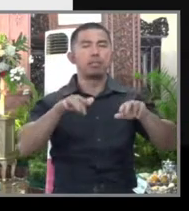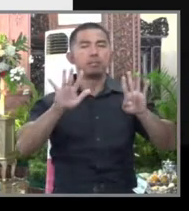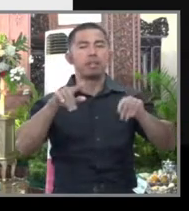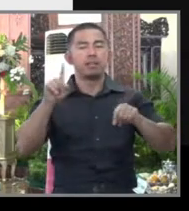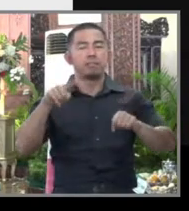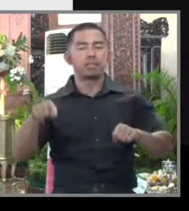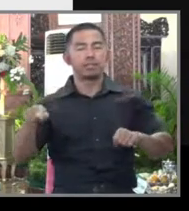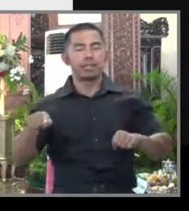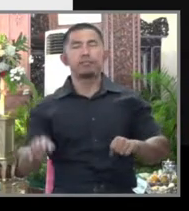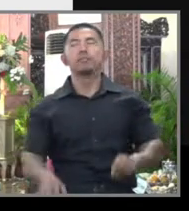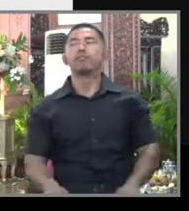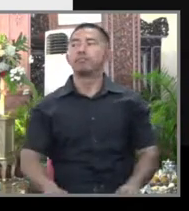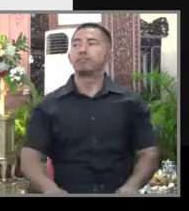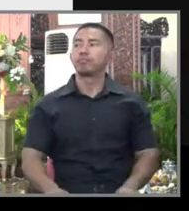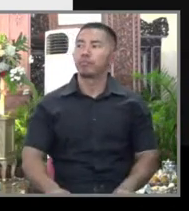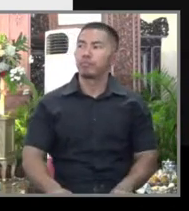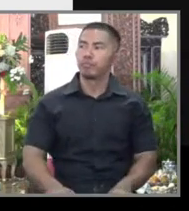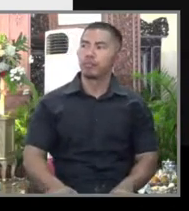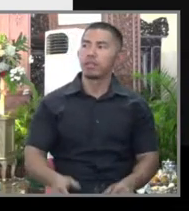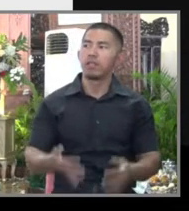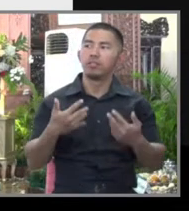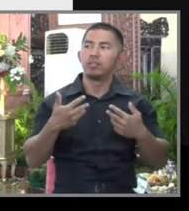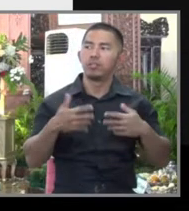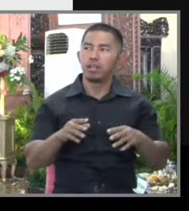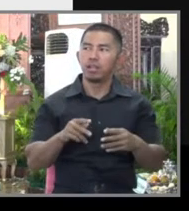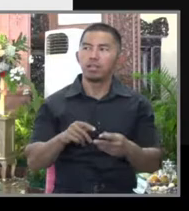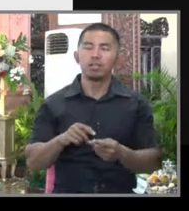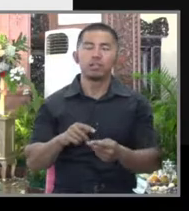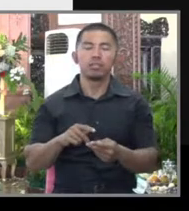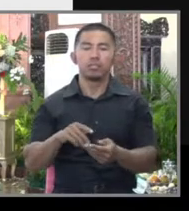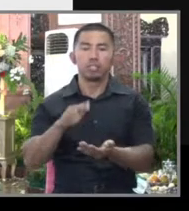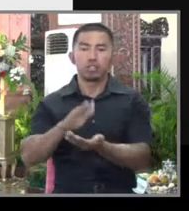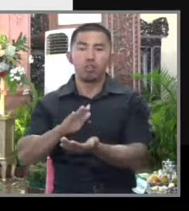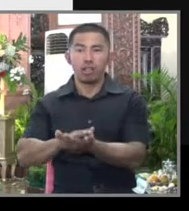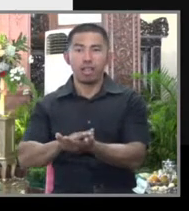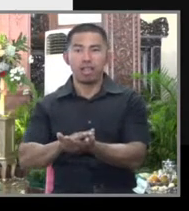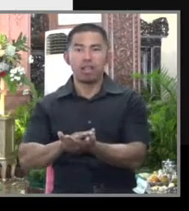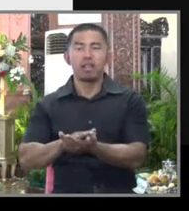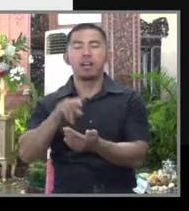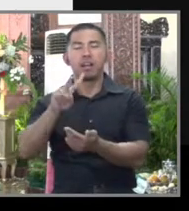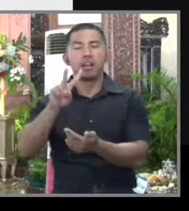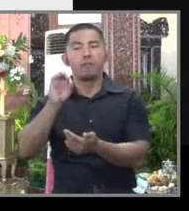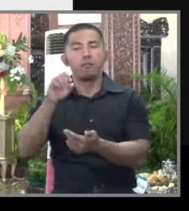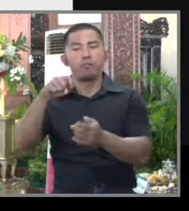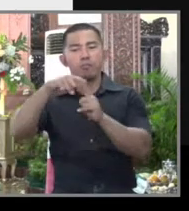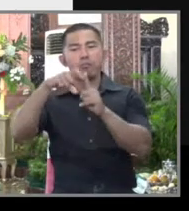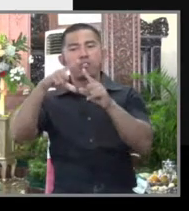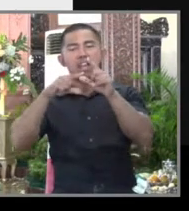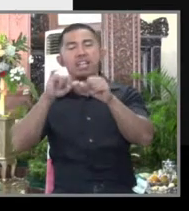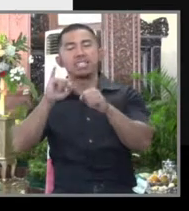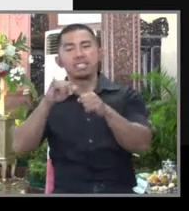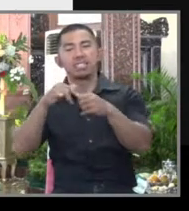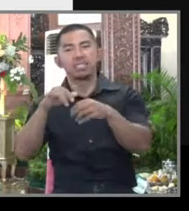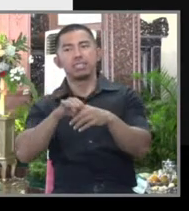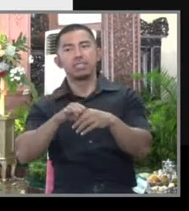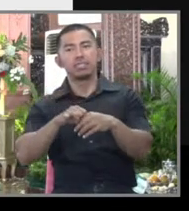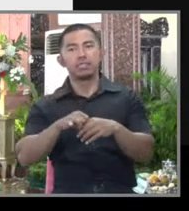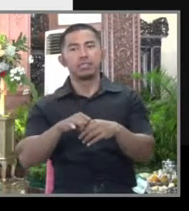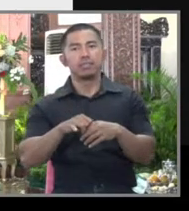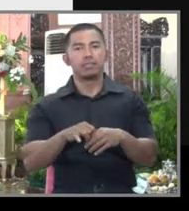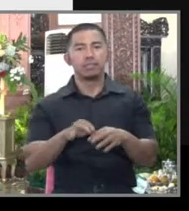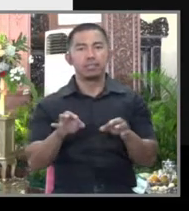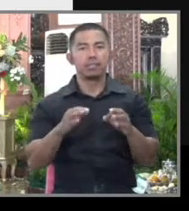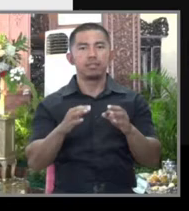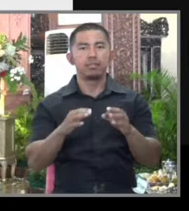8,95%. Terus dilanjut sekolah vokasi, sekolah animasi SMK Raden Umar Said, ini